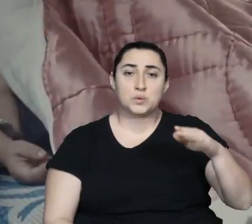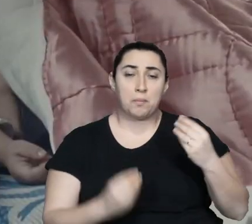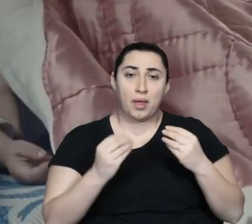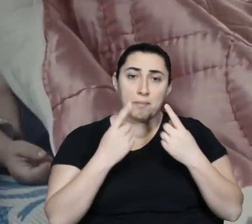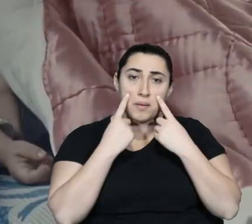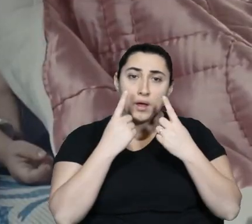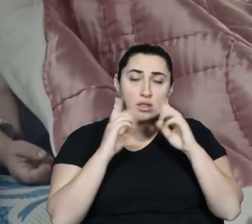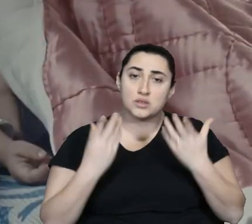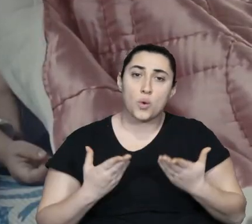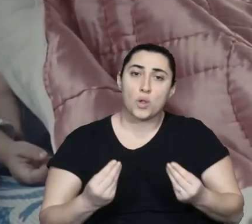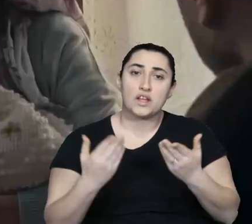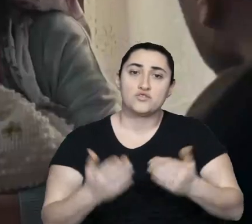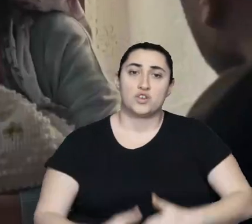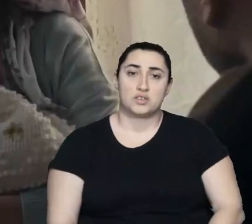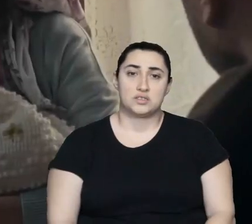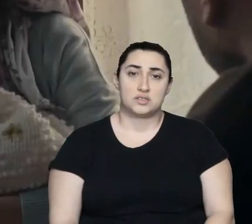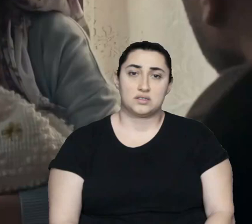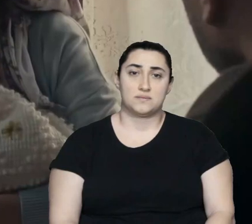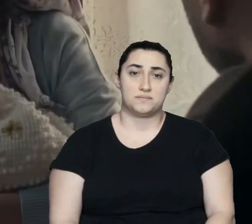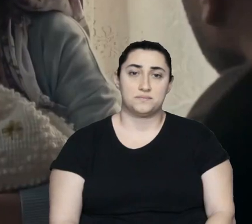bebe. Nasıl olacak Asiye?